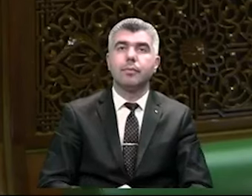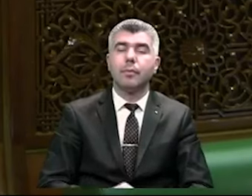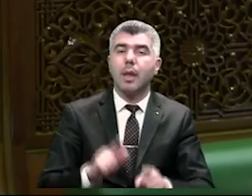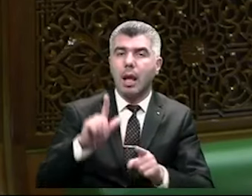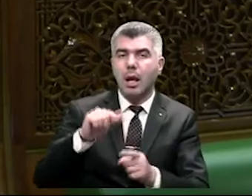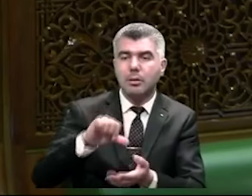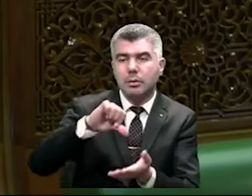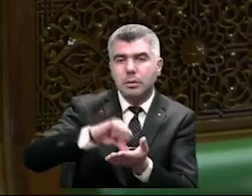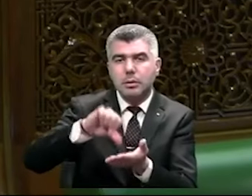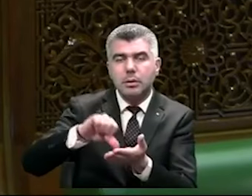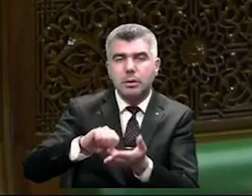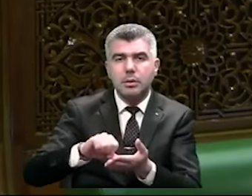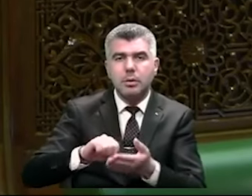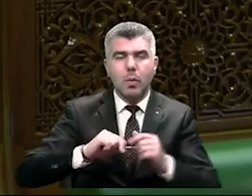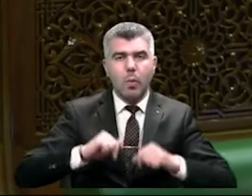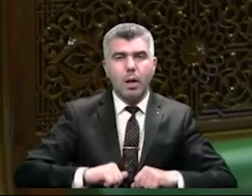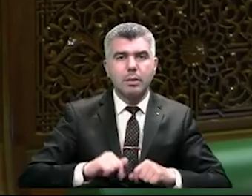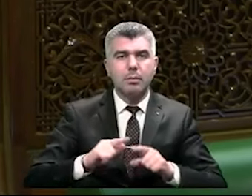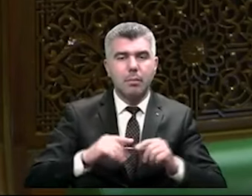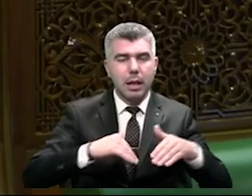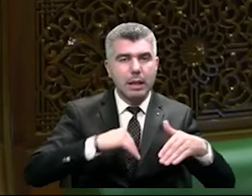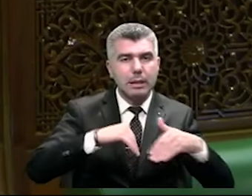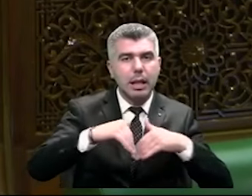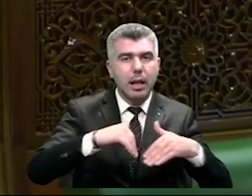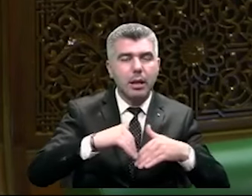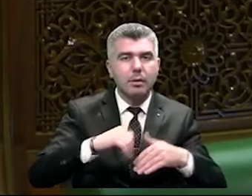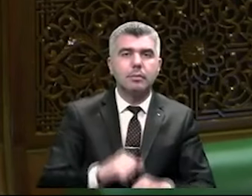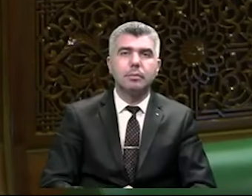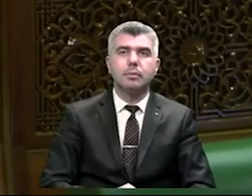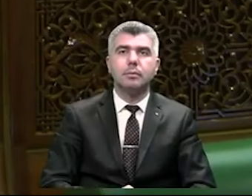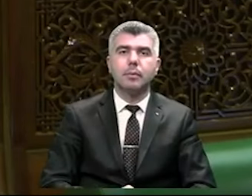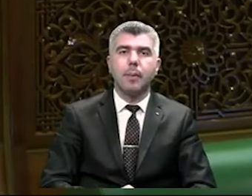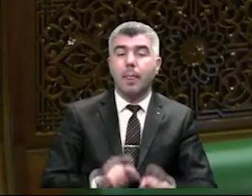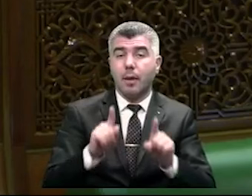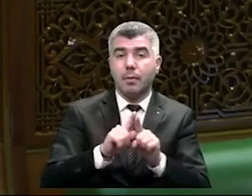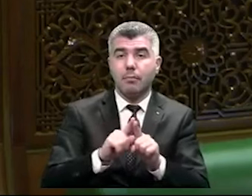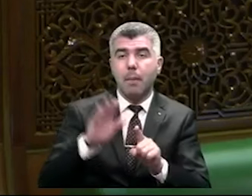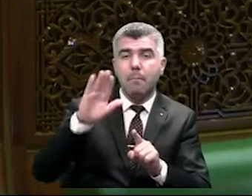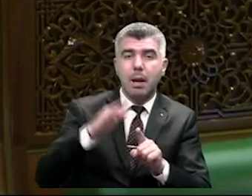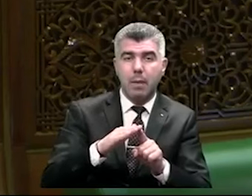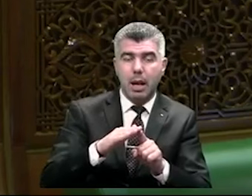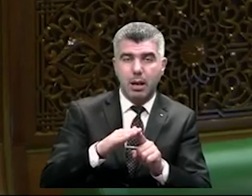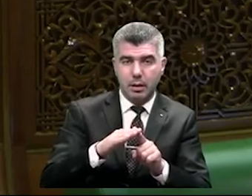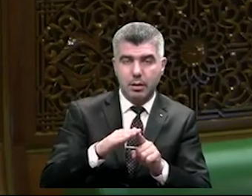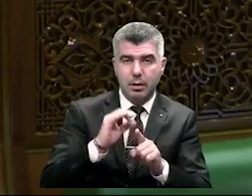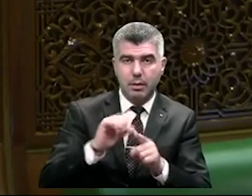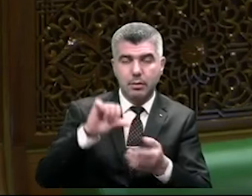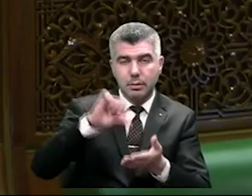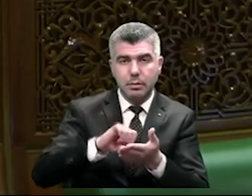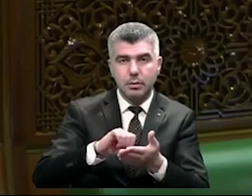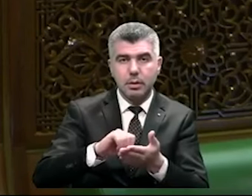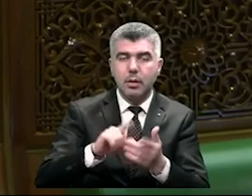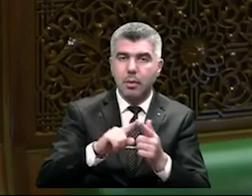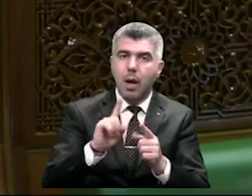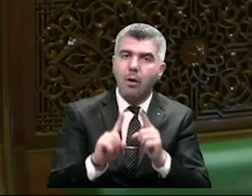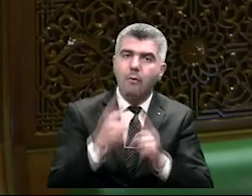نقط سداء السيد الوزير المحاوله الطرقيه الاقليميه ملال اكنون هذا الطريق اللي كانت جوده عاليه